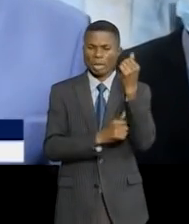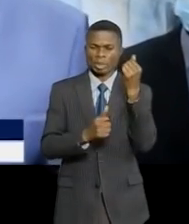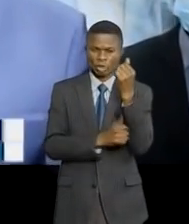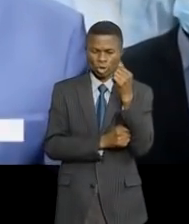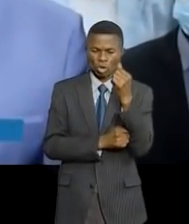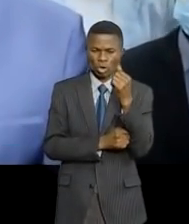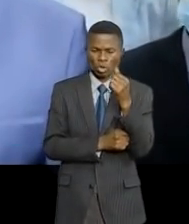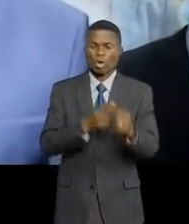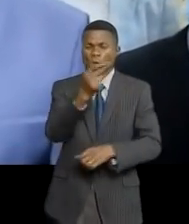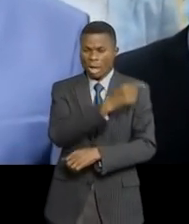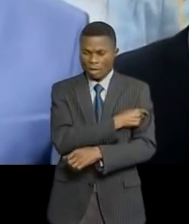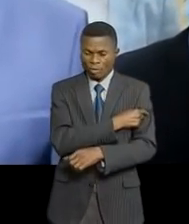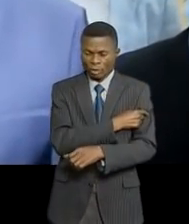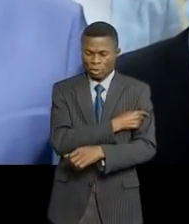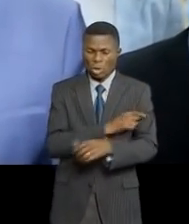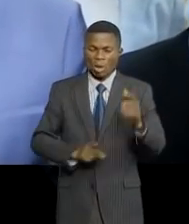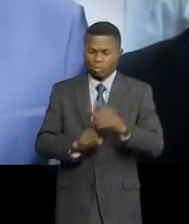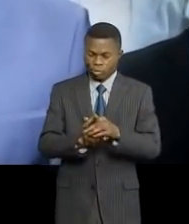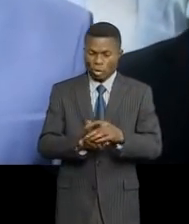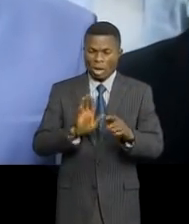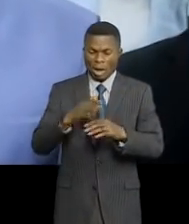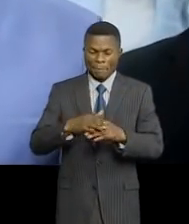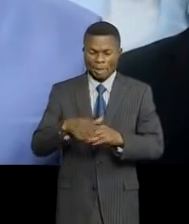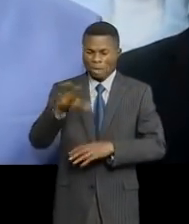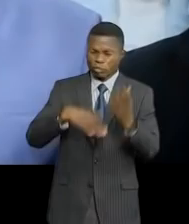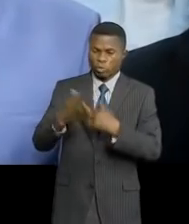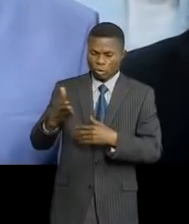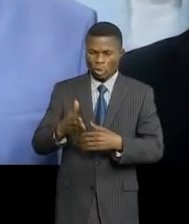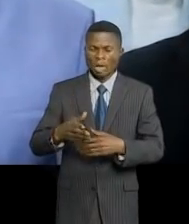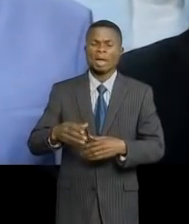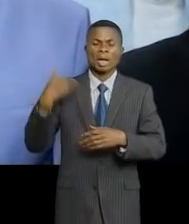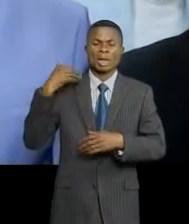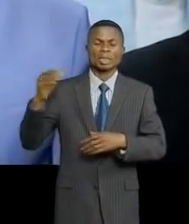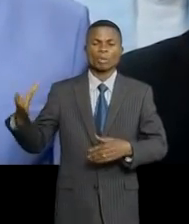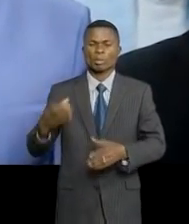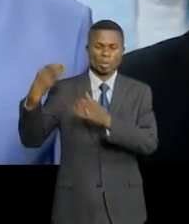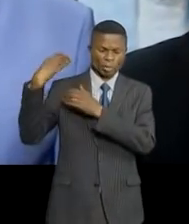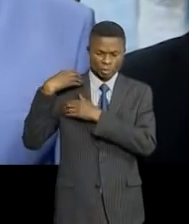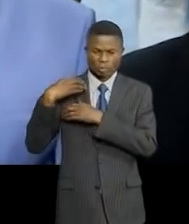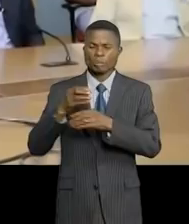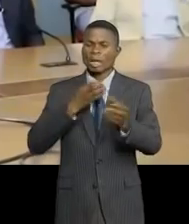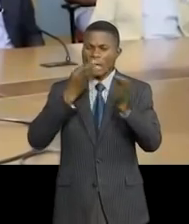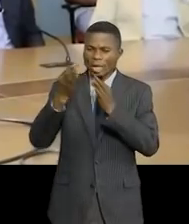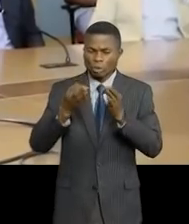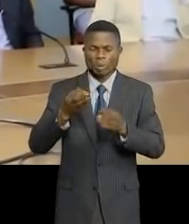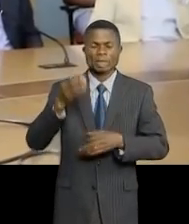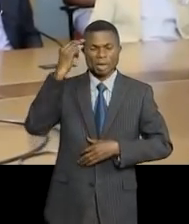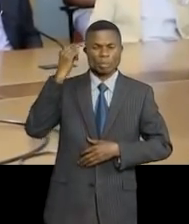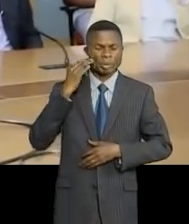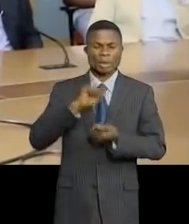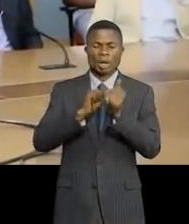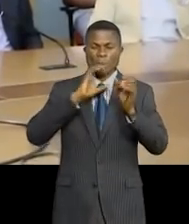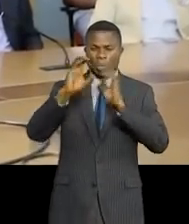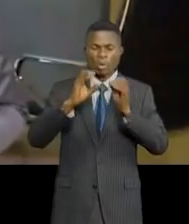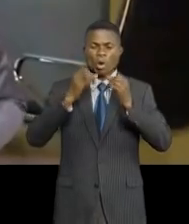cas d'effets secondaires. Nous avons fait des propositions utiles au ministre par rapport à la communication. Concrètement,